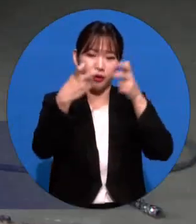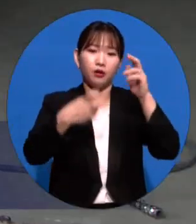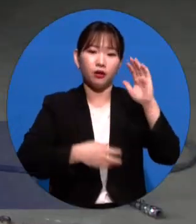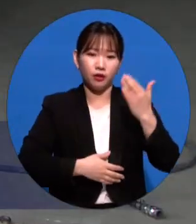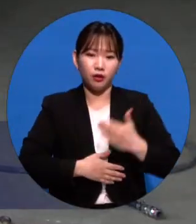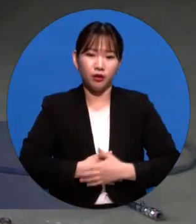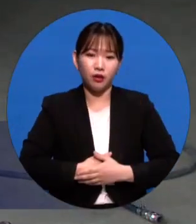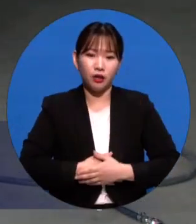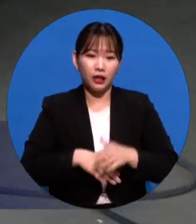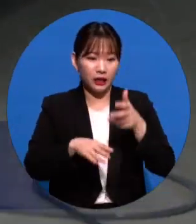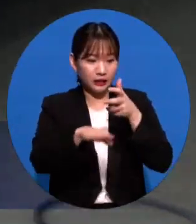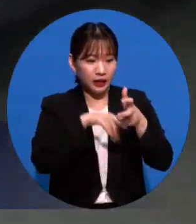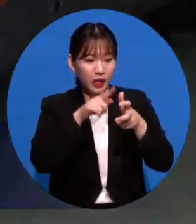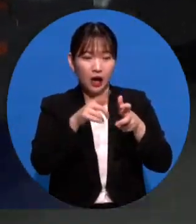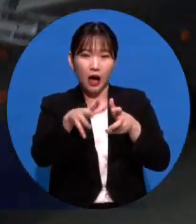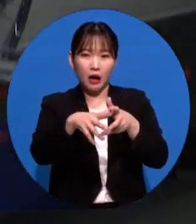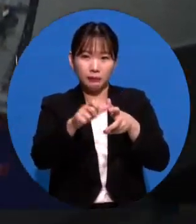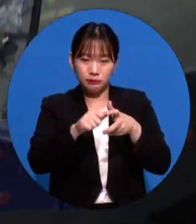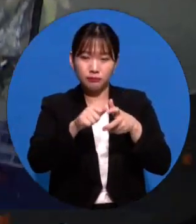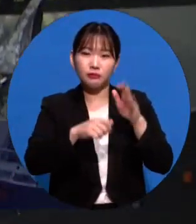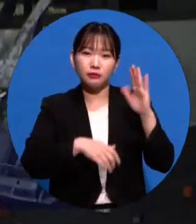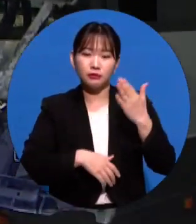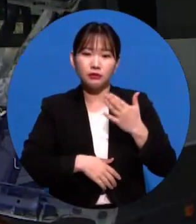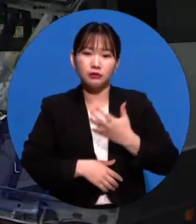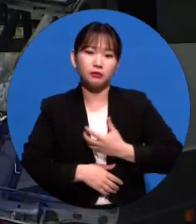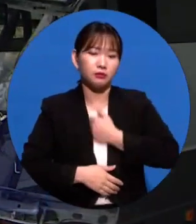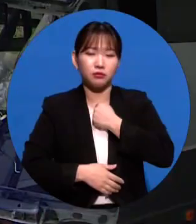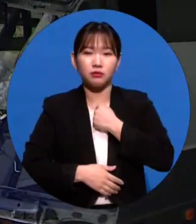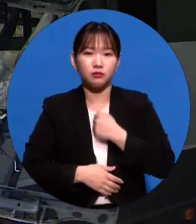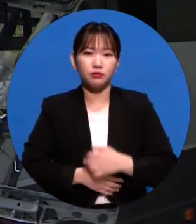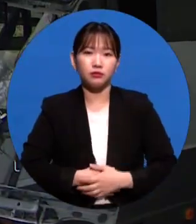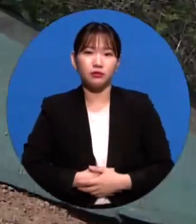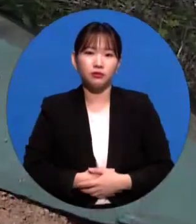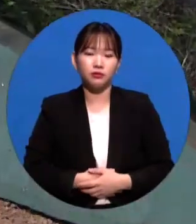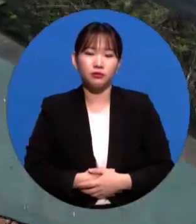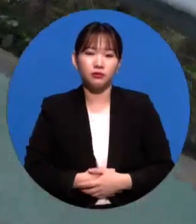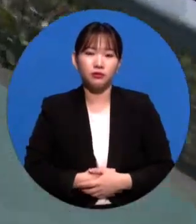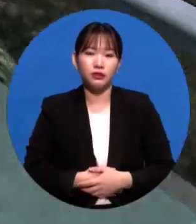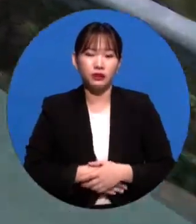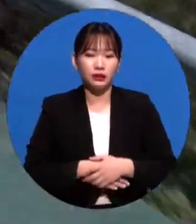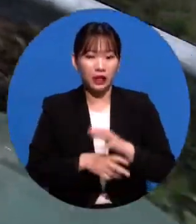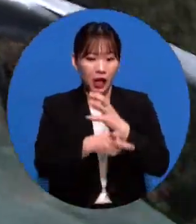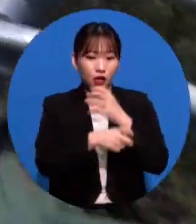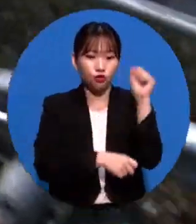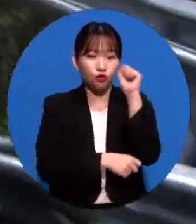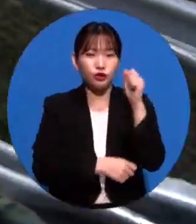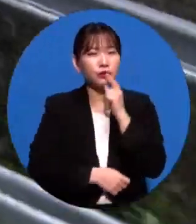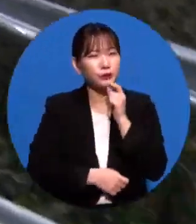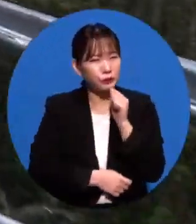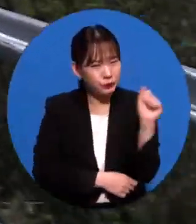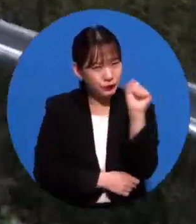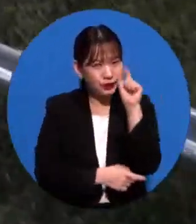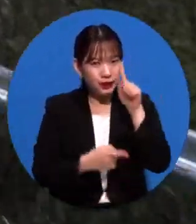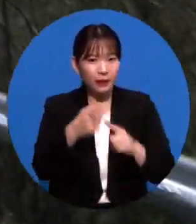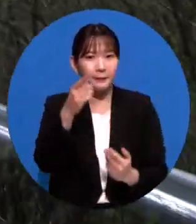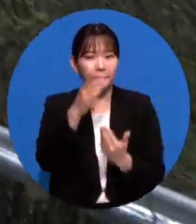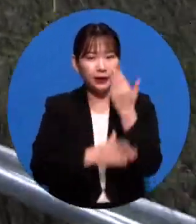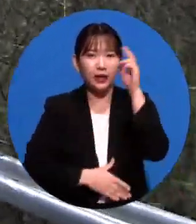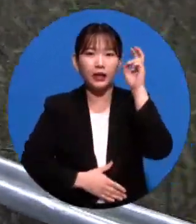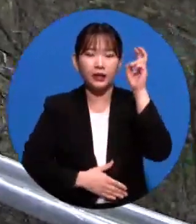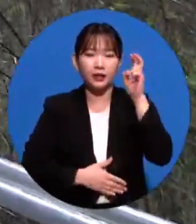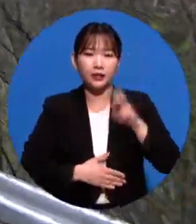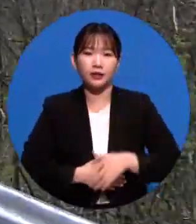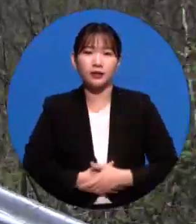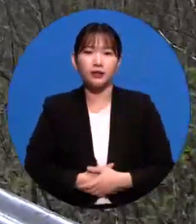파도옵니다. 차가 앞에가 싹 부서져 버렸어. 놀랬죠. 레미콘 운전자가 졸음 운전을 하다 사고가 발생한